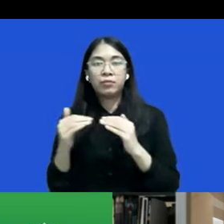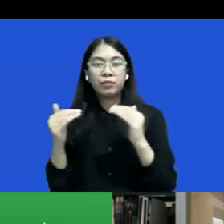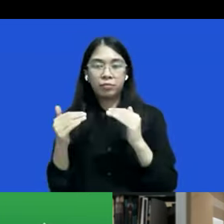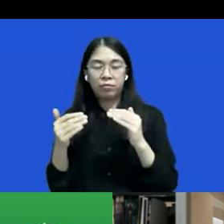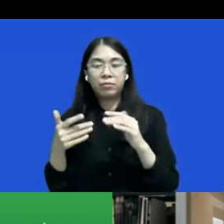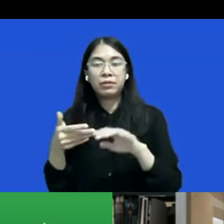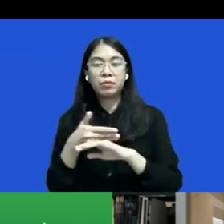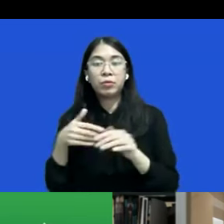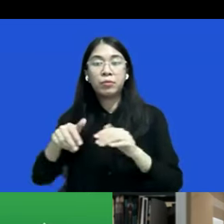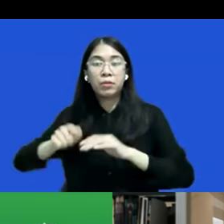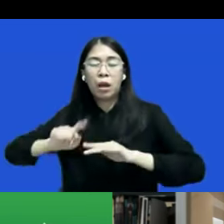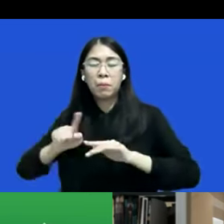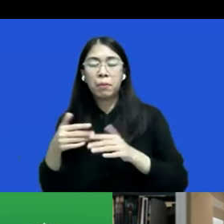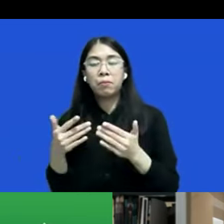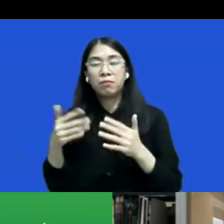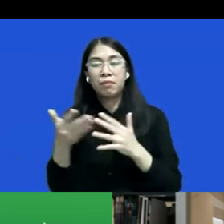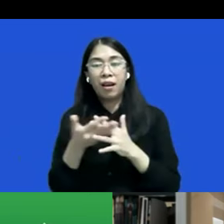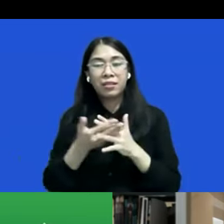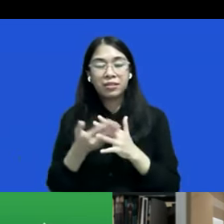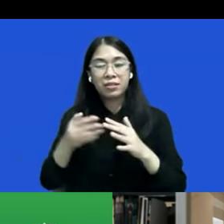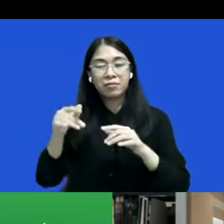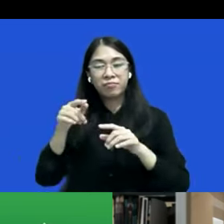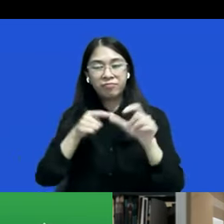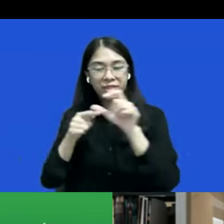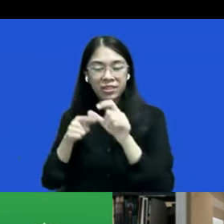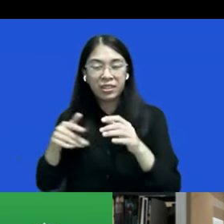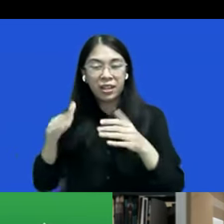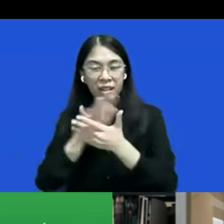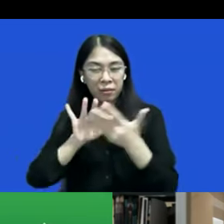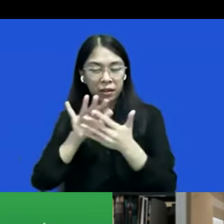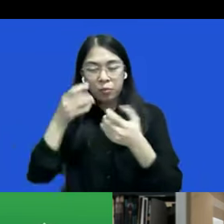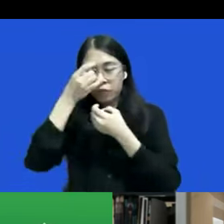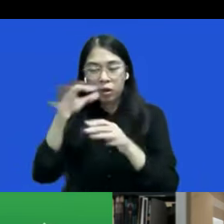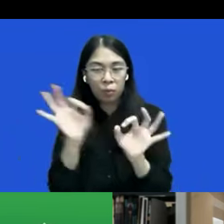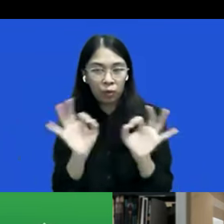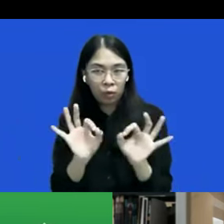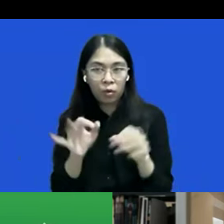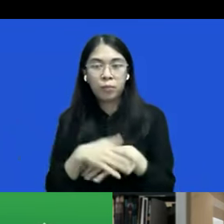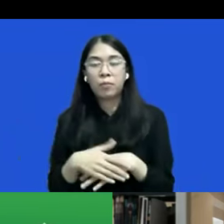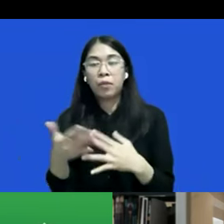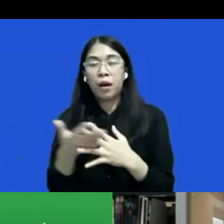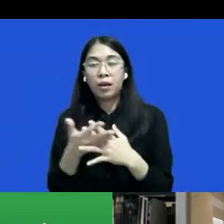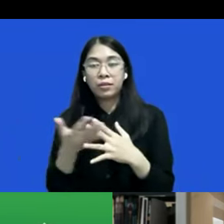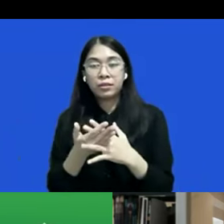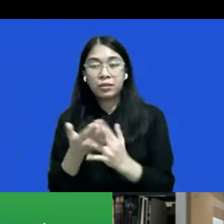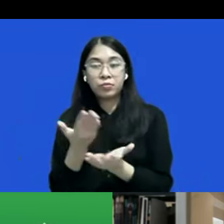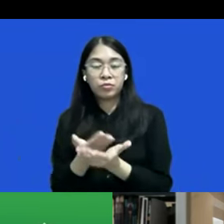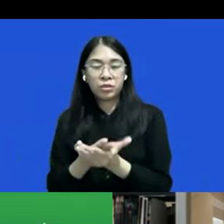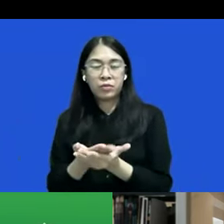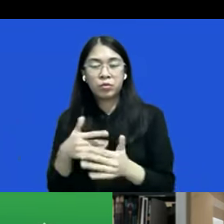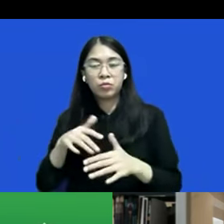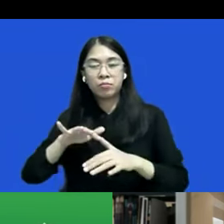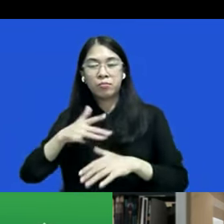belum ada akses terhadap proses penyidikan yang transparan dan profesionalitas, akses evidence mengakibatkan salah